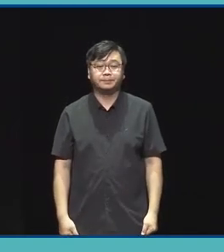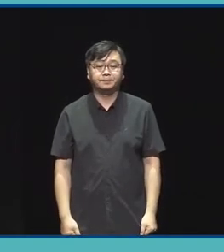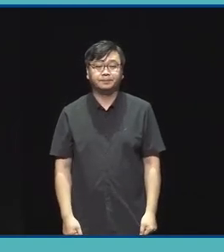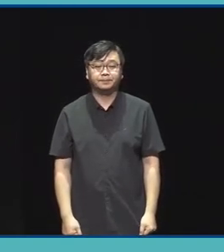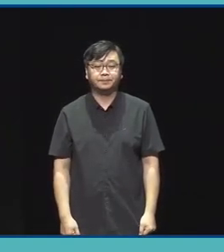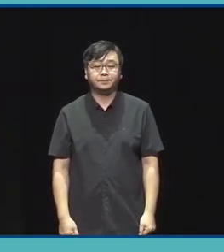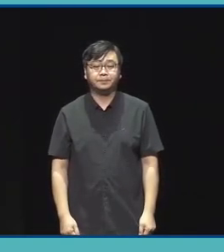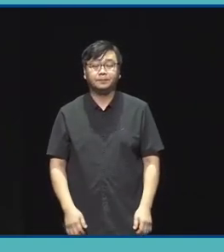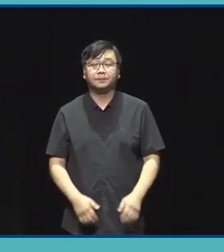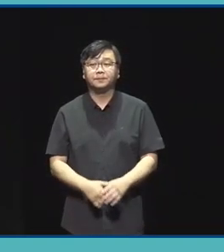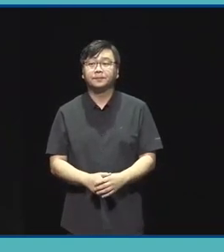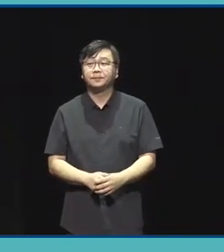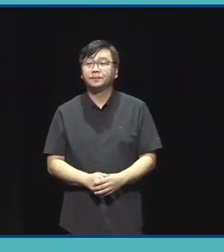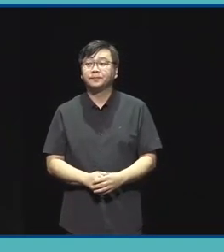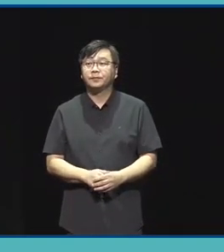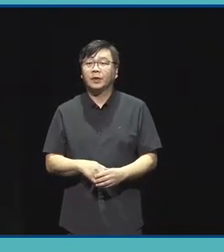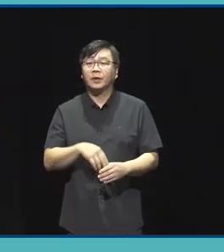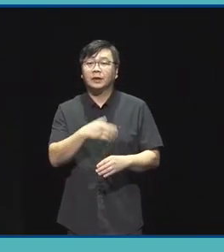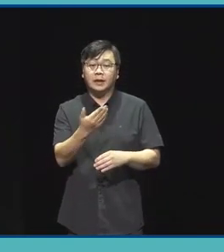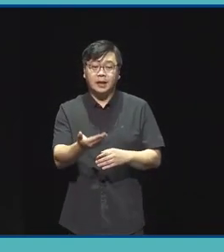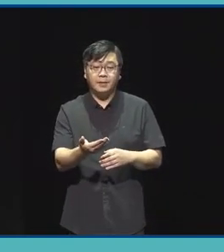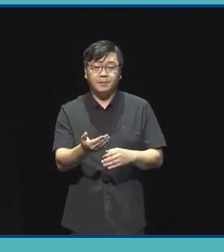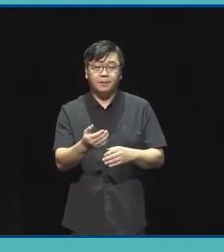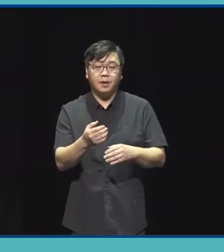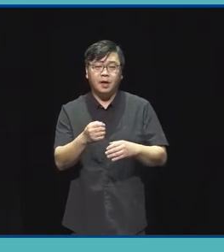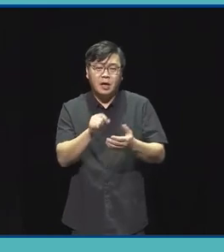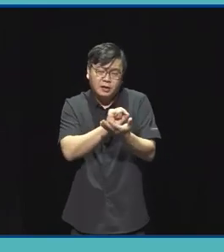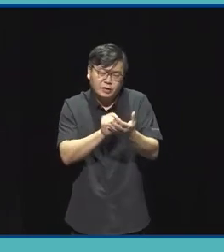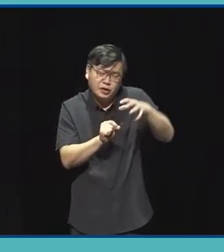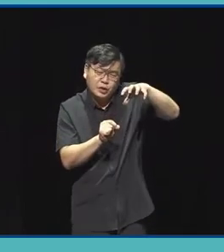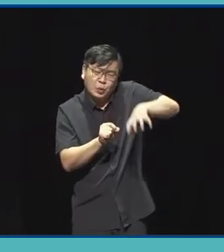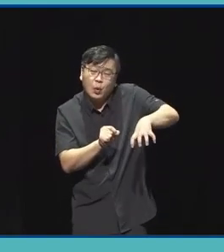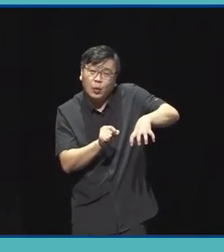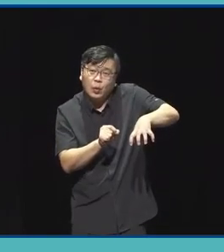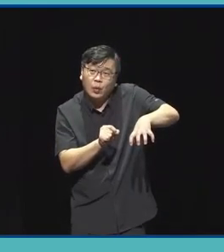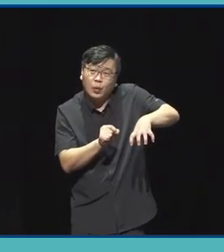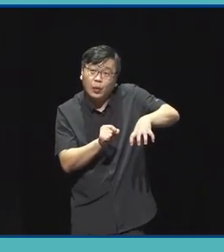네, 그다음에 이제 그 문학 집필 공간 운영 지원 사업입니다. 이 사업은